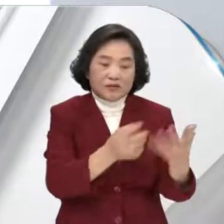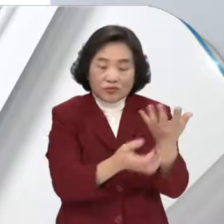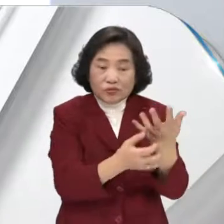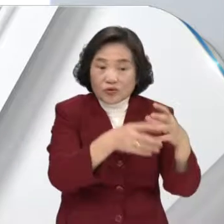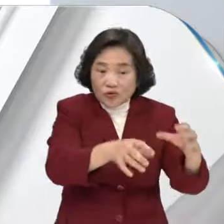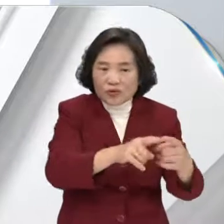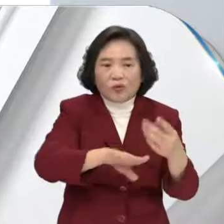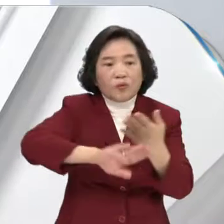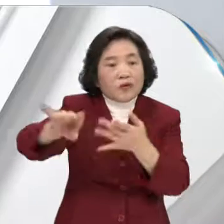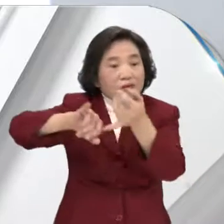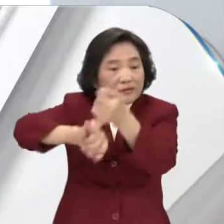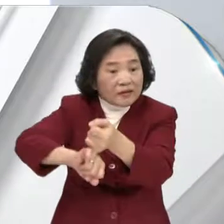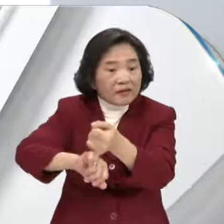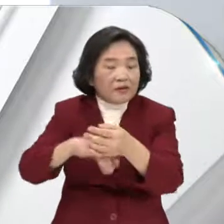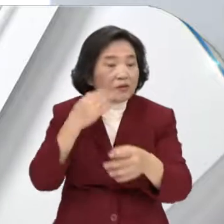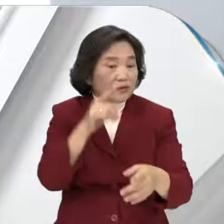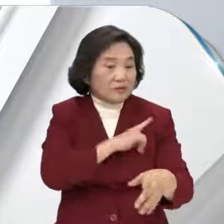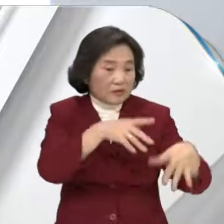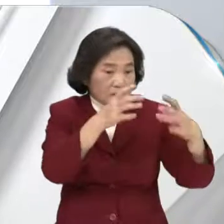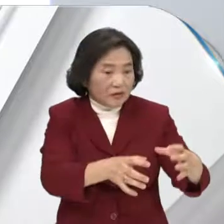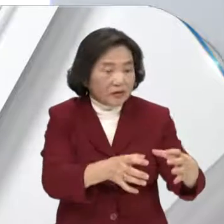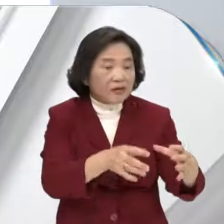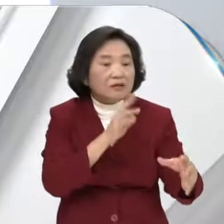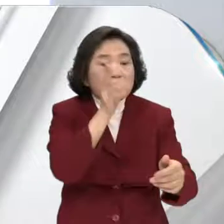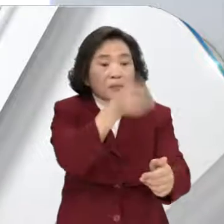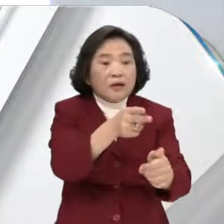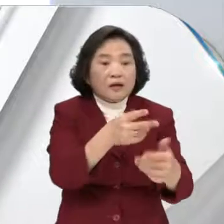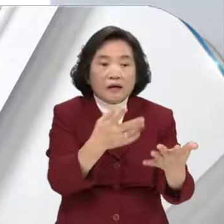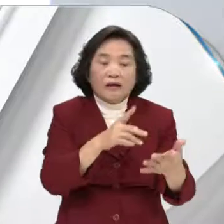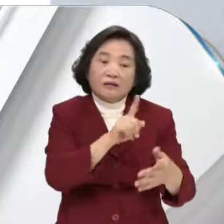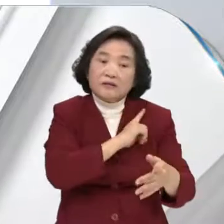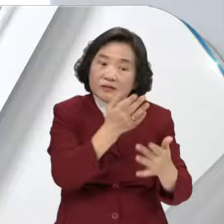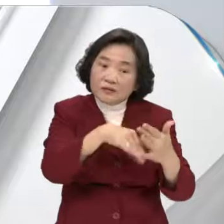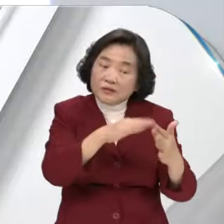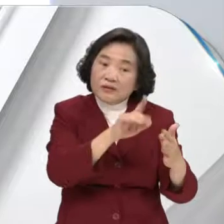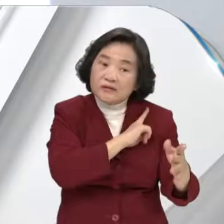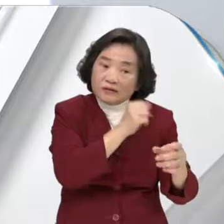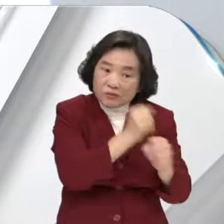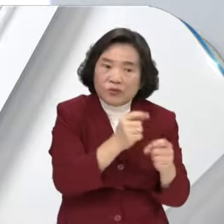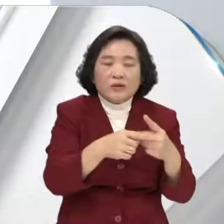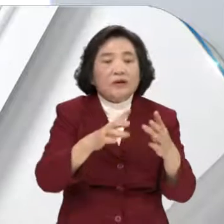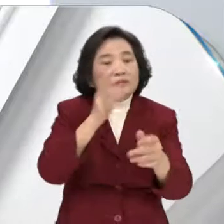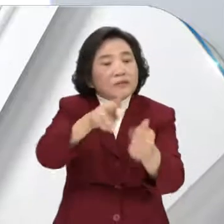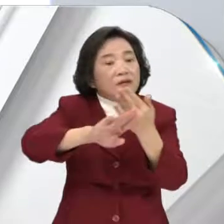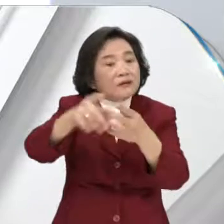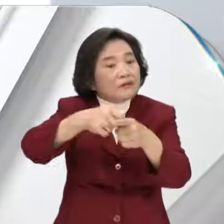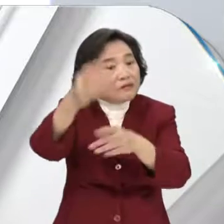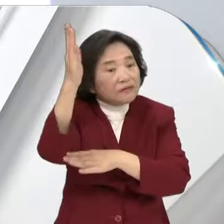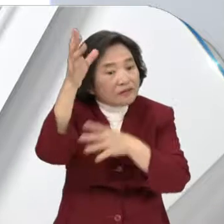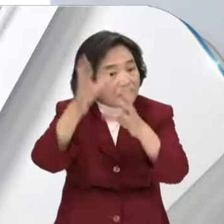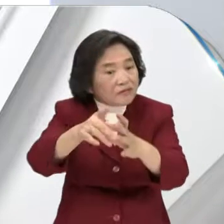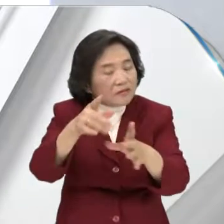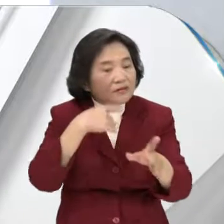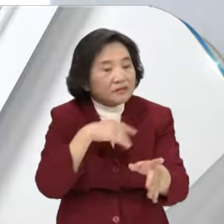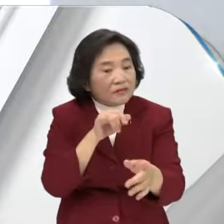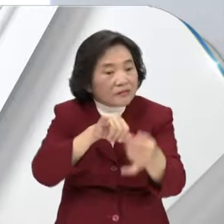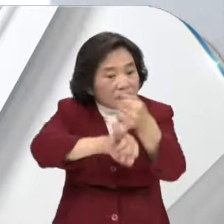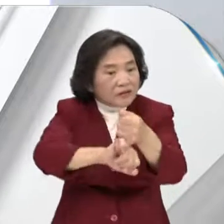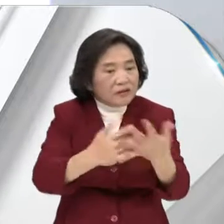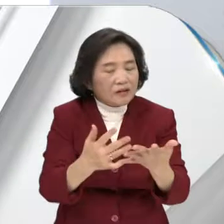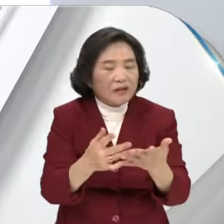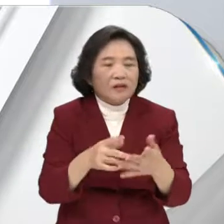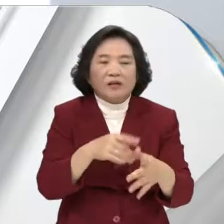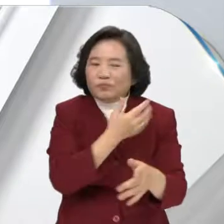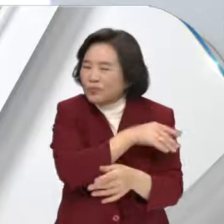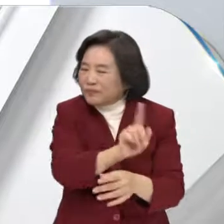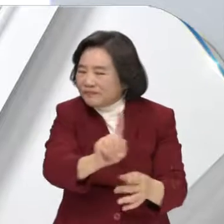盒。那自设厨房里面还有公办公营跟公办民营等等。样态不一样，但不管哪一种，我们的食材最后